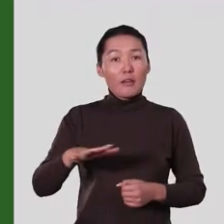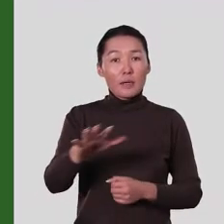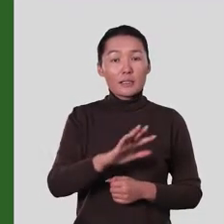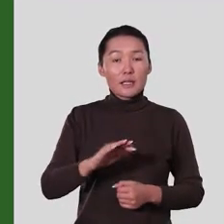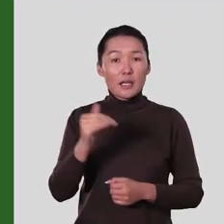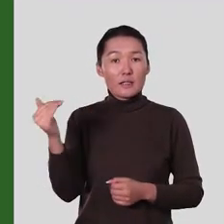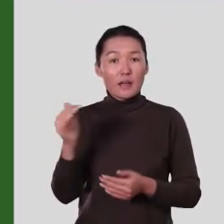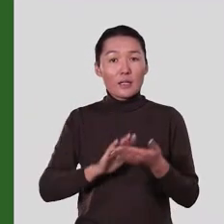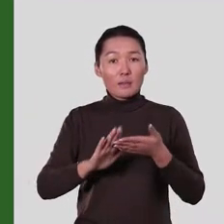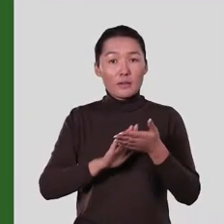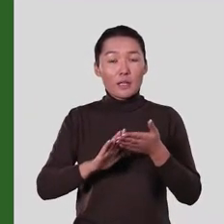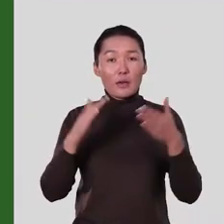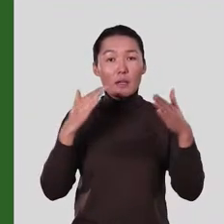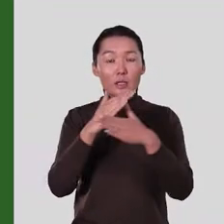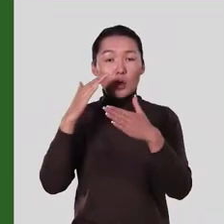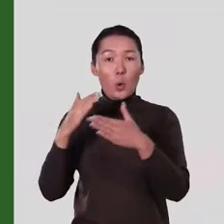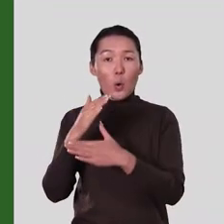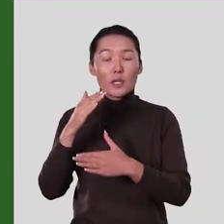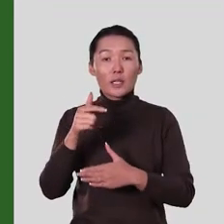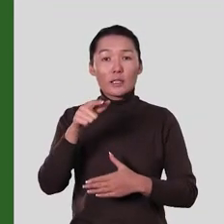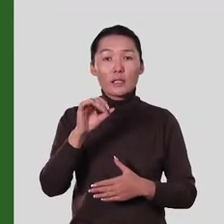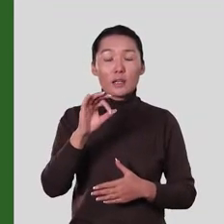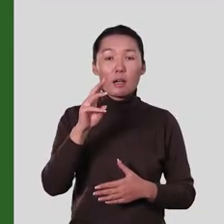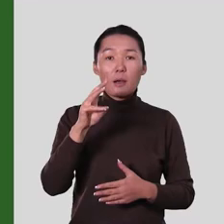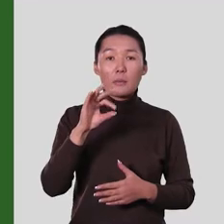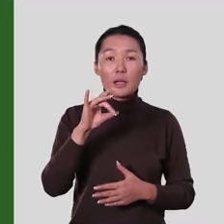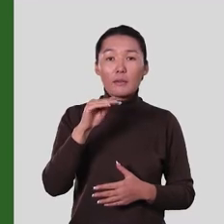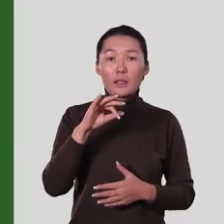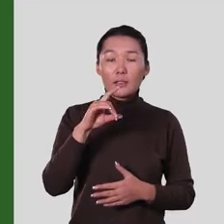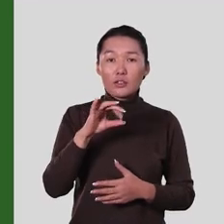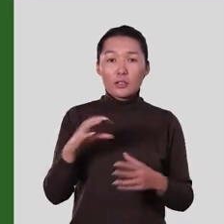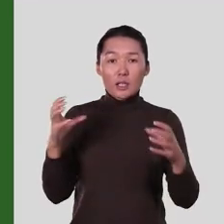повторяют горные геоморфологические комплексы.